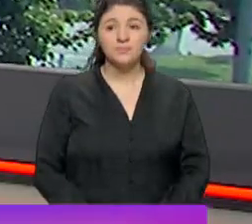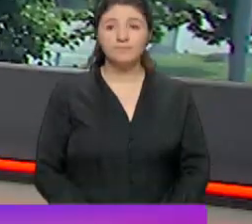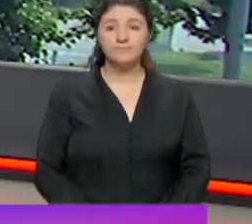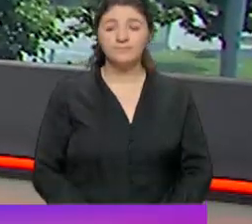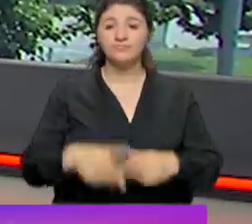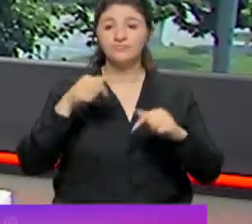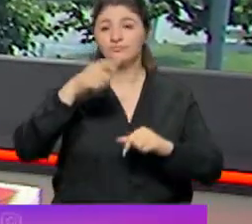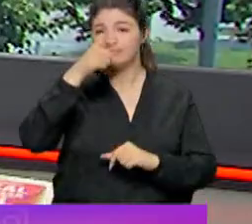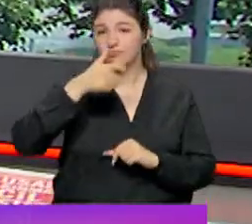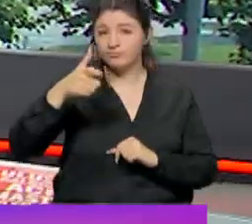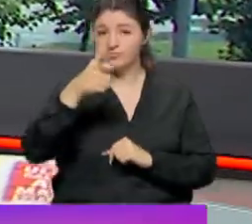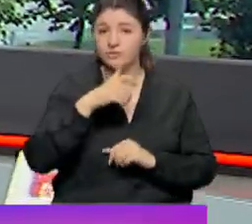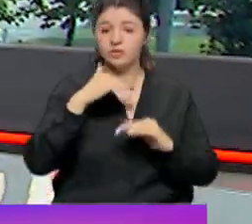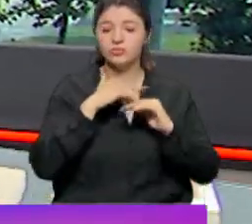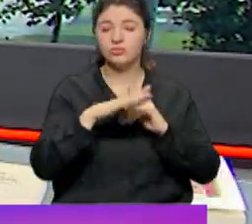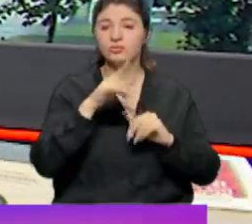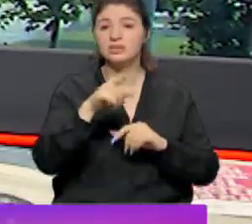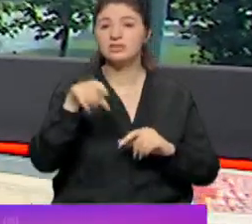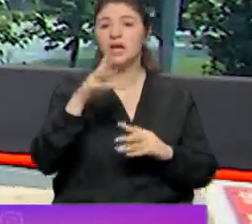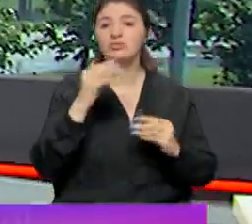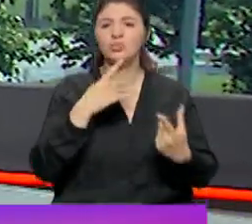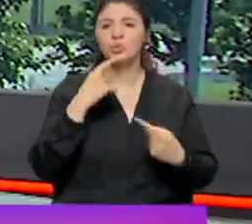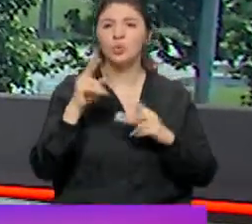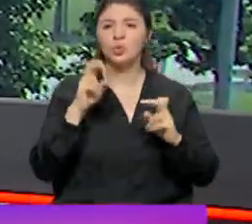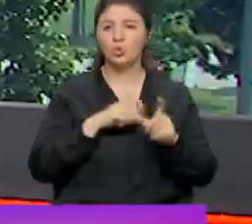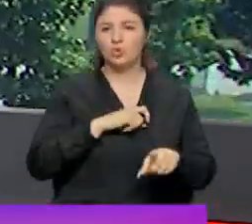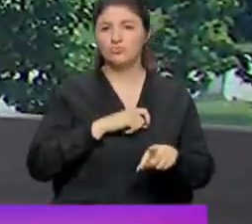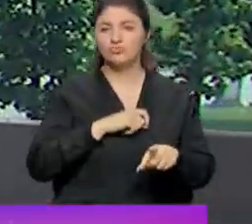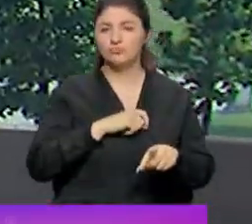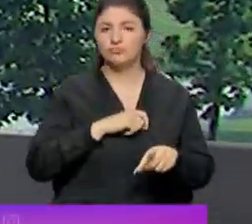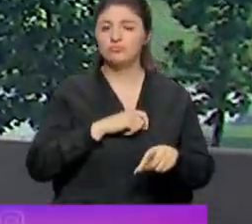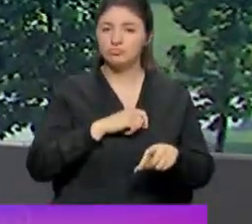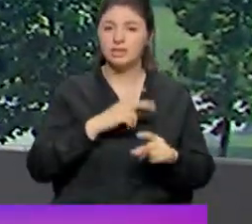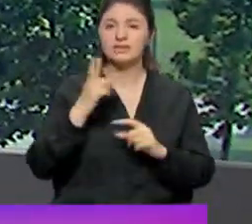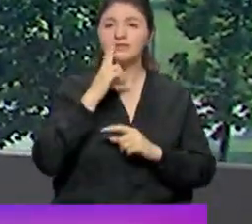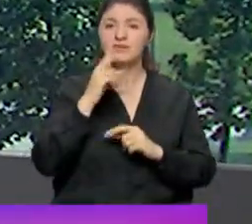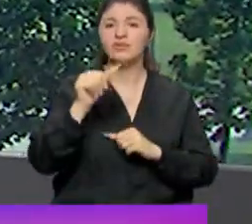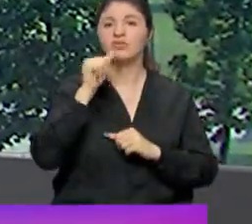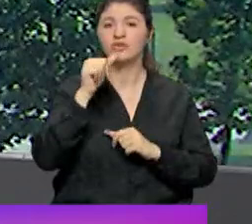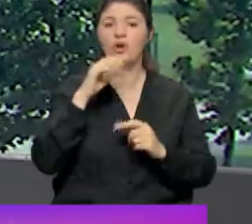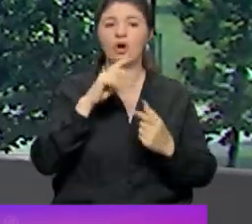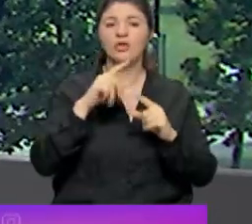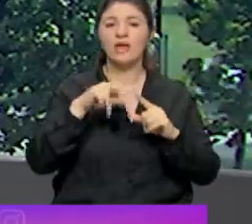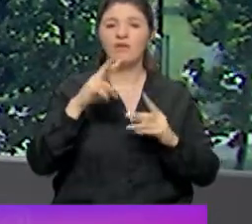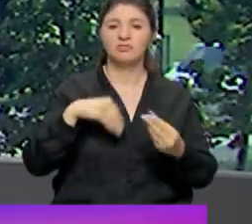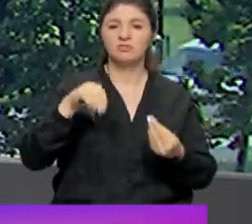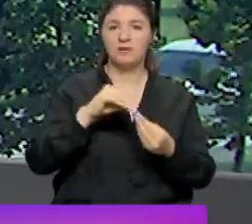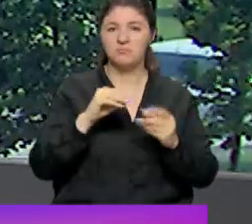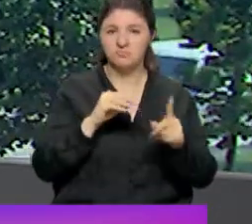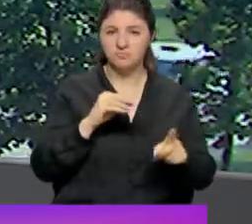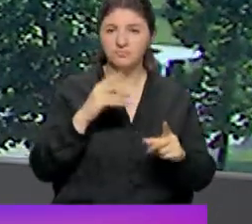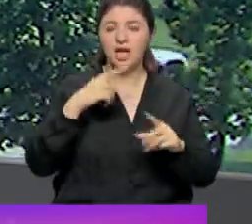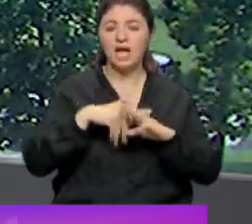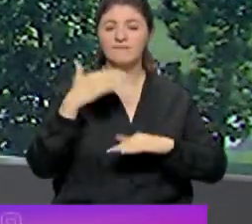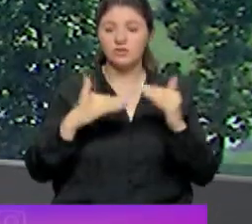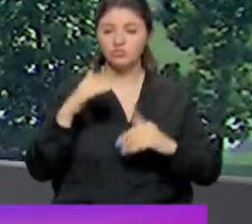Bugün Türkiye'de halkımızın sizlere en çok konuştuğu konu Sigaradan etkideki ÖTV artışı